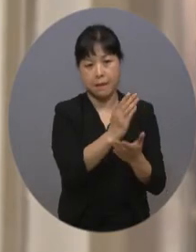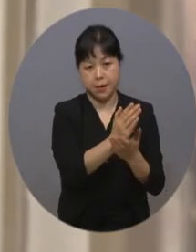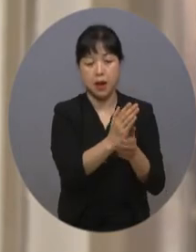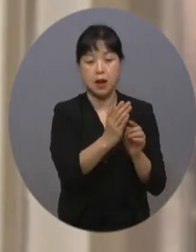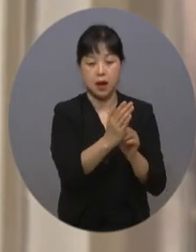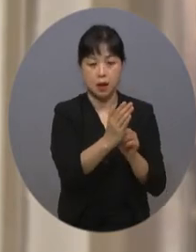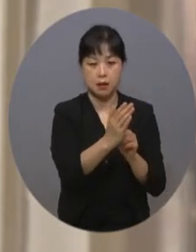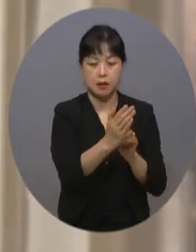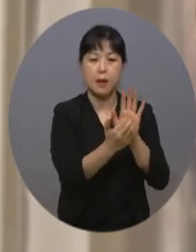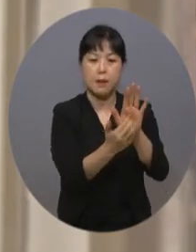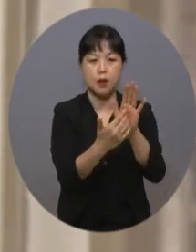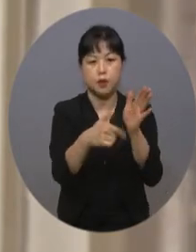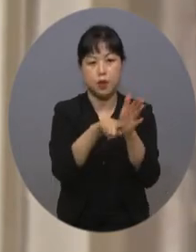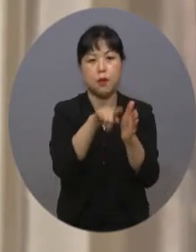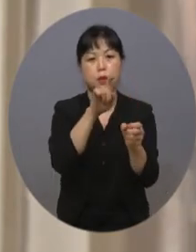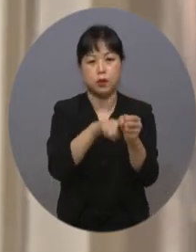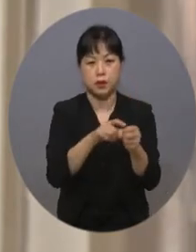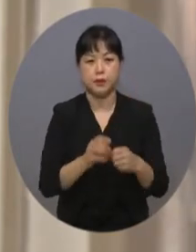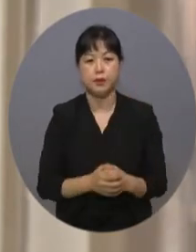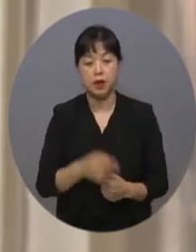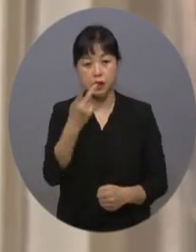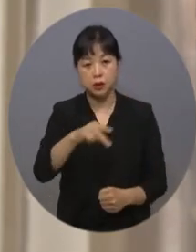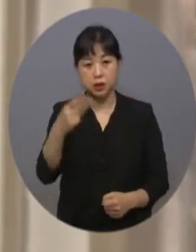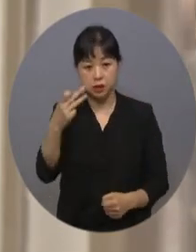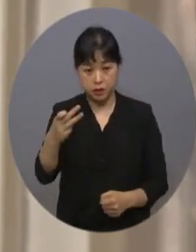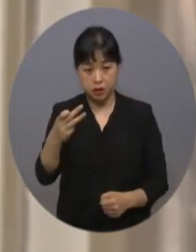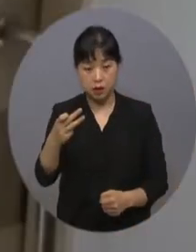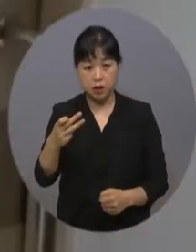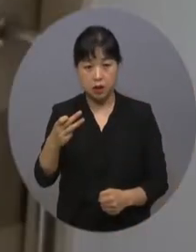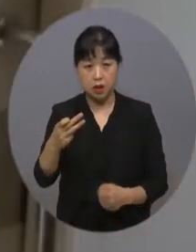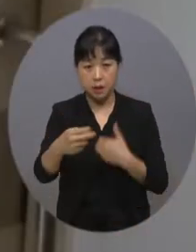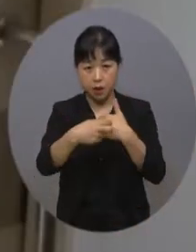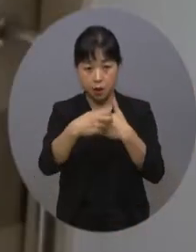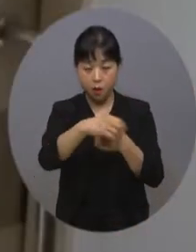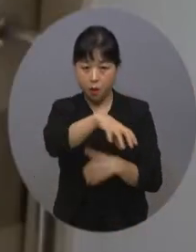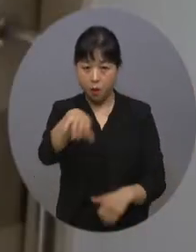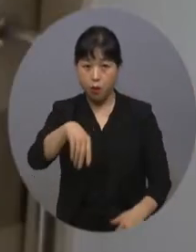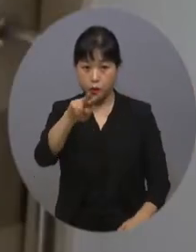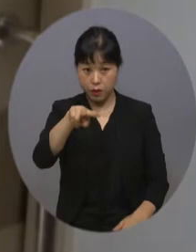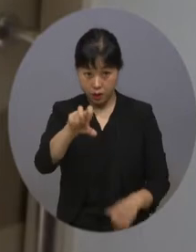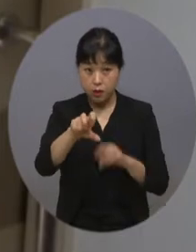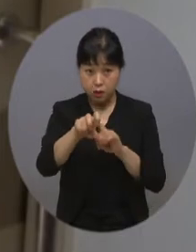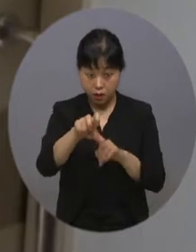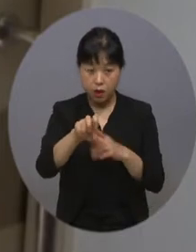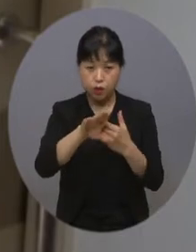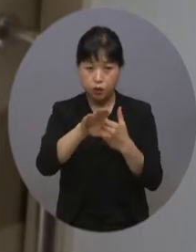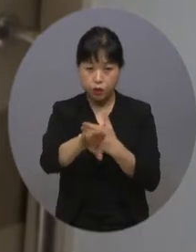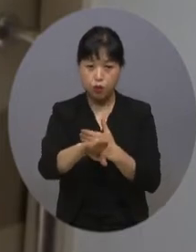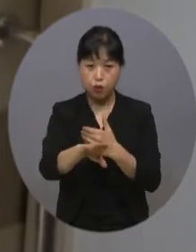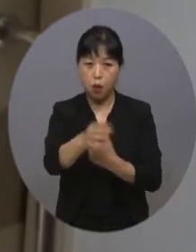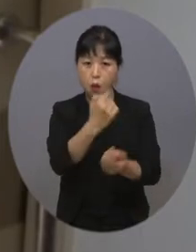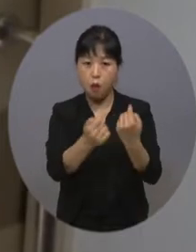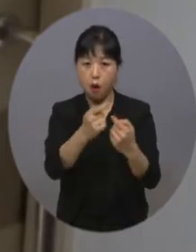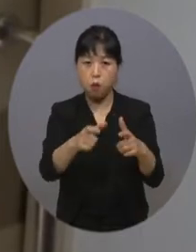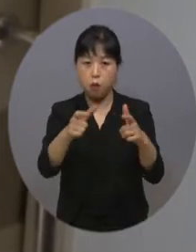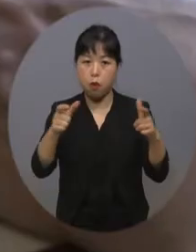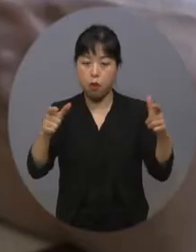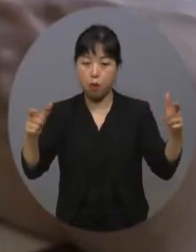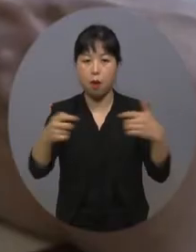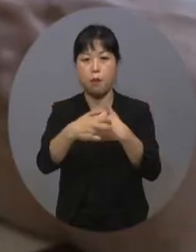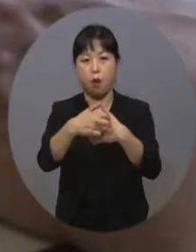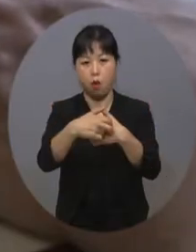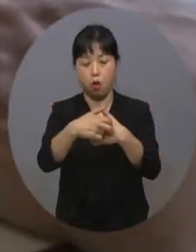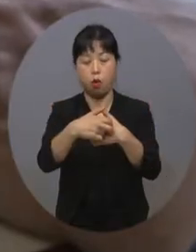있습니다. 2013년 25개 병원에서 매년 참여 병원이 늘어나 2020년에는